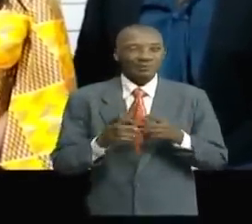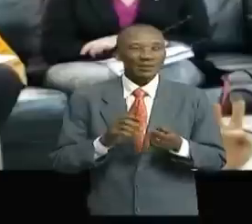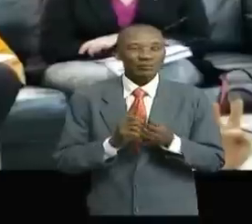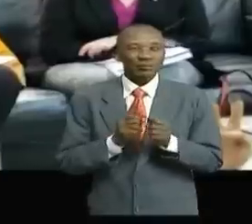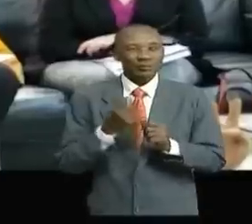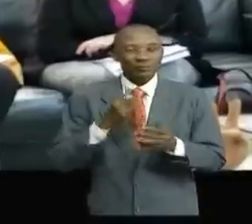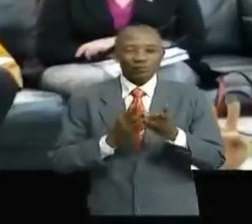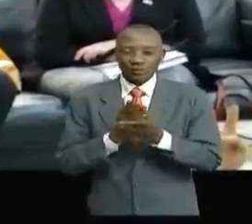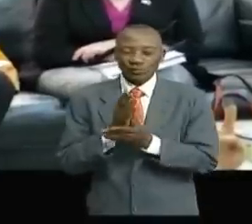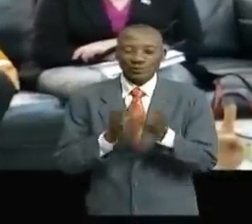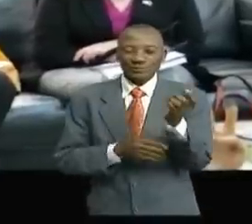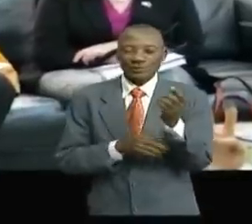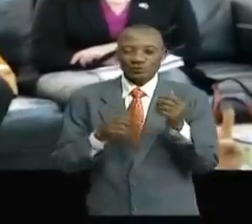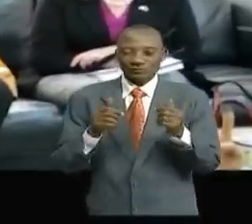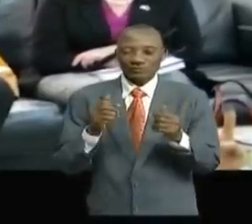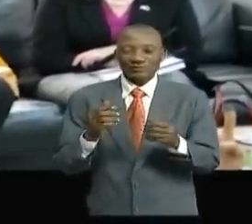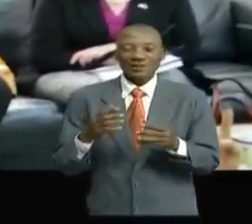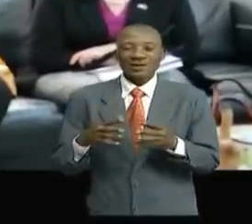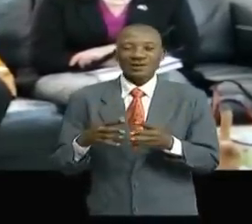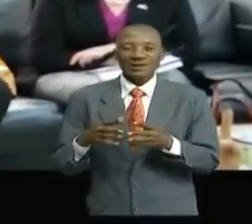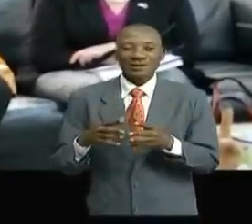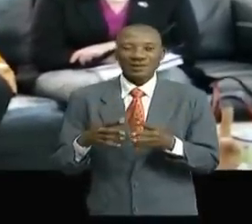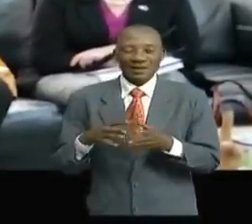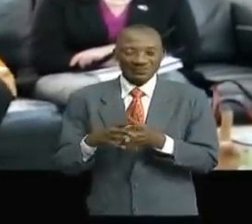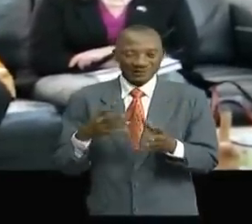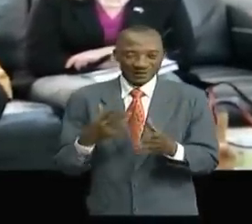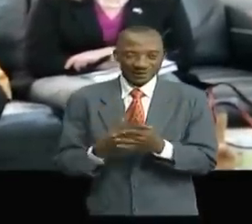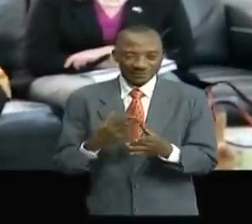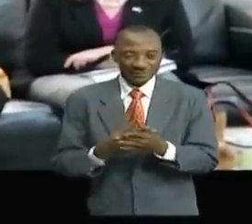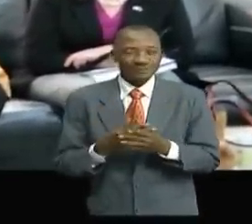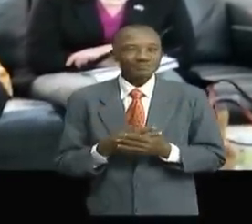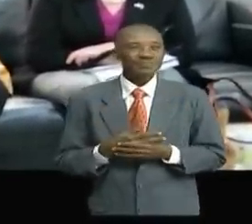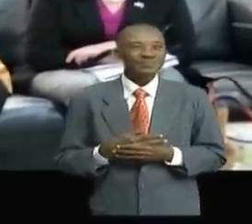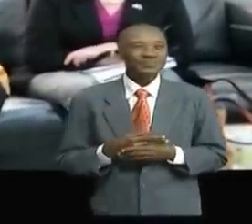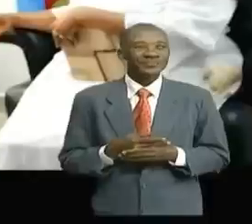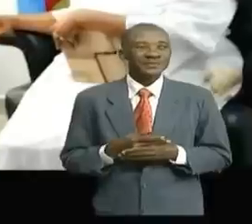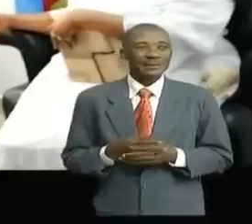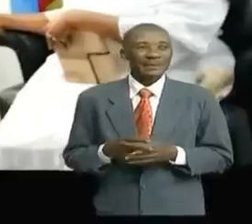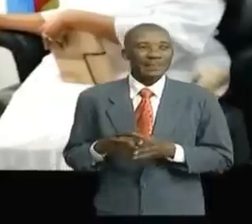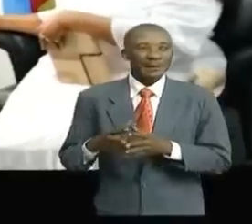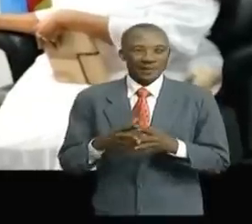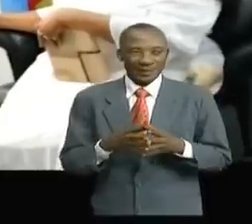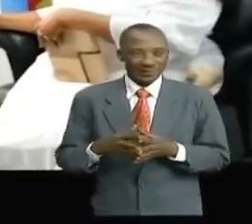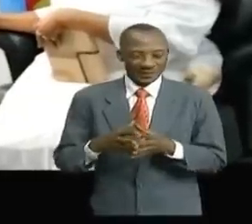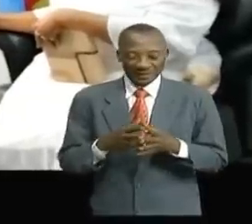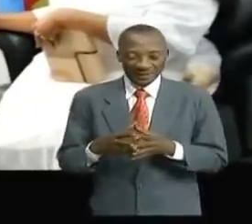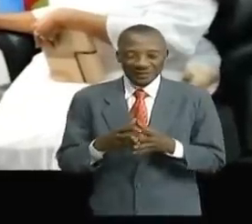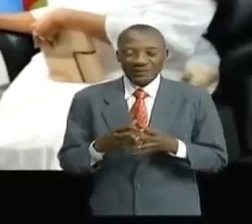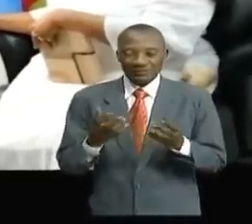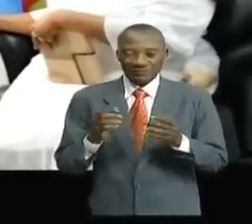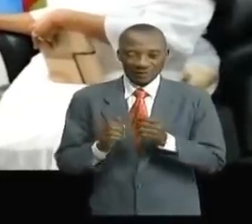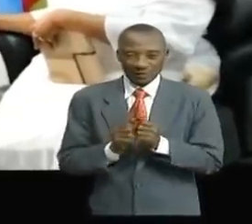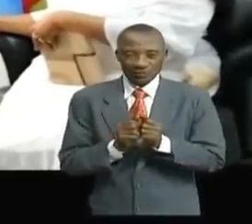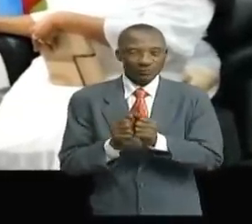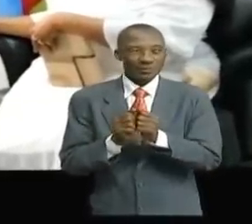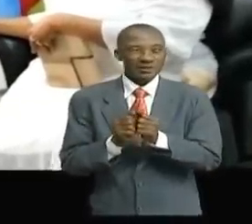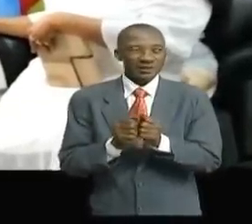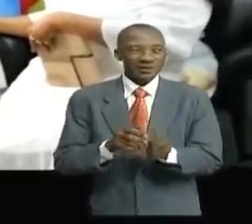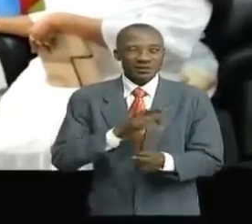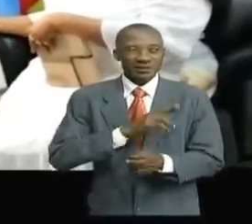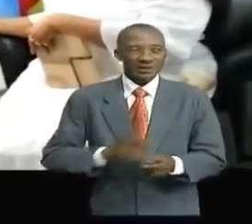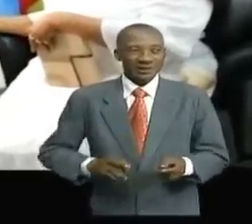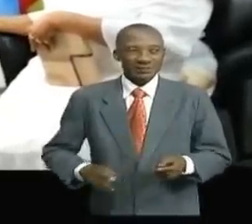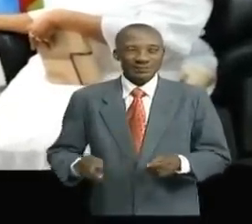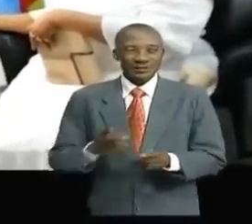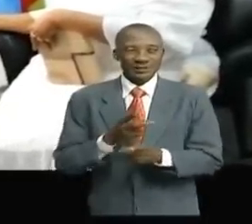actions. Les États-Unis d'Amérique réaffirment son engagement à accompagner la République démocratique du Congo